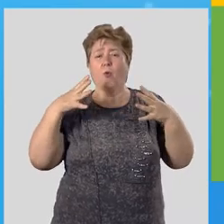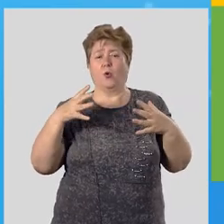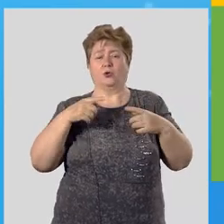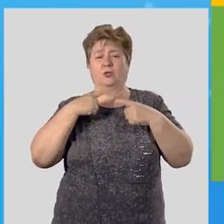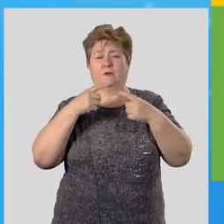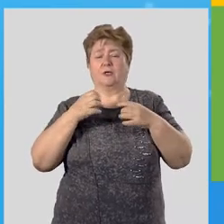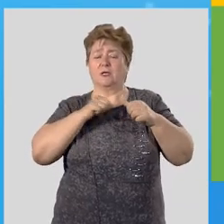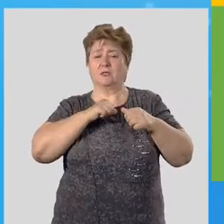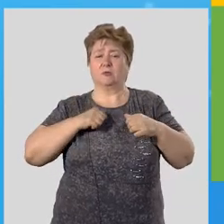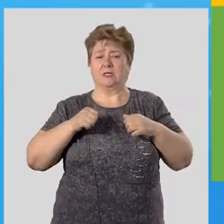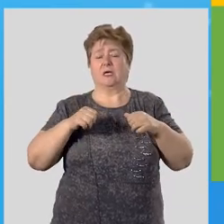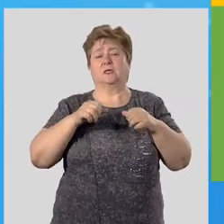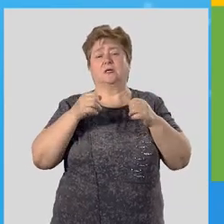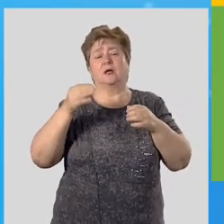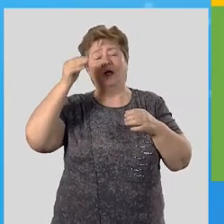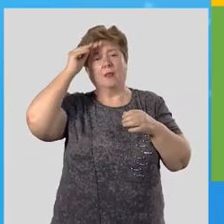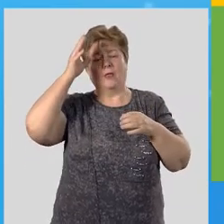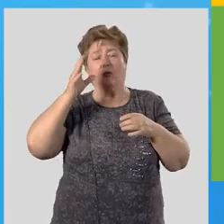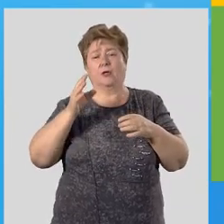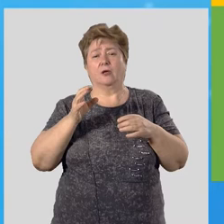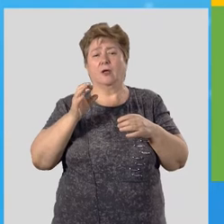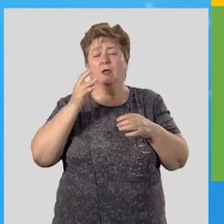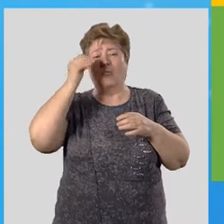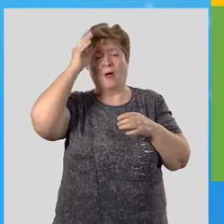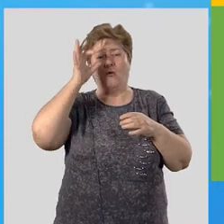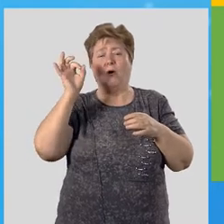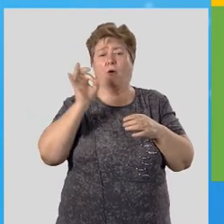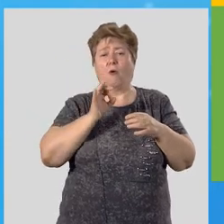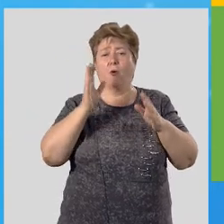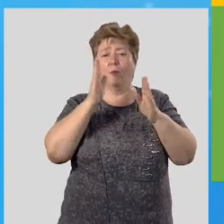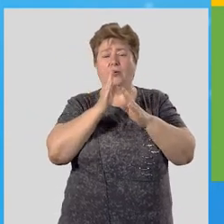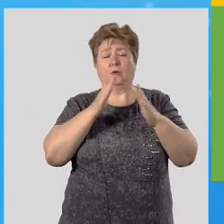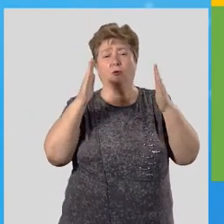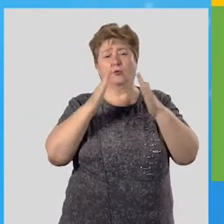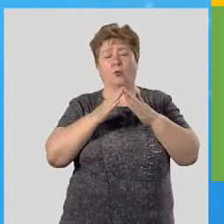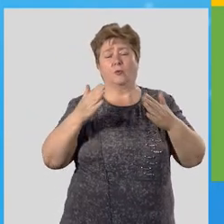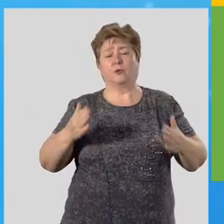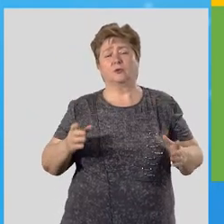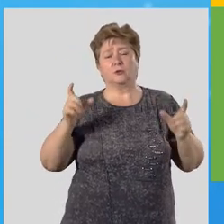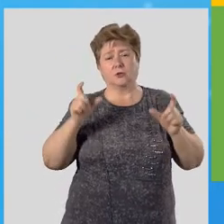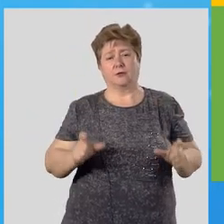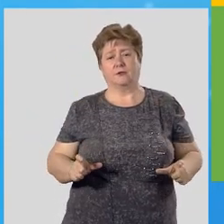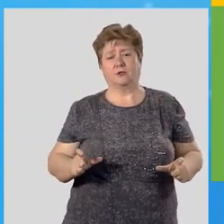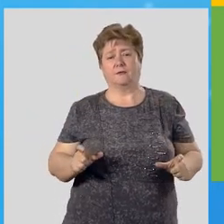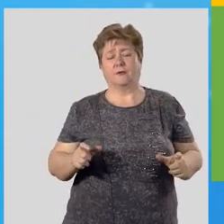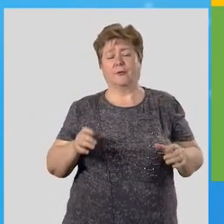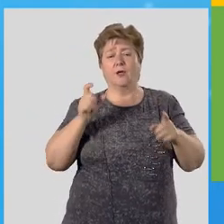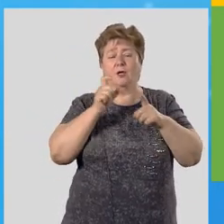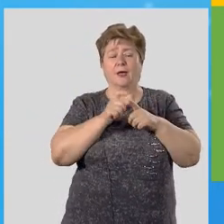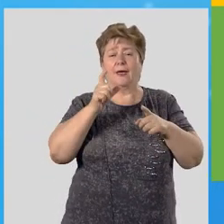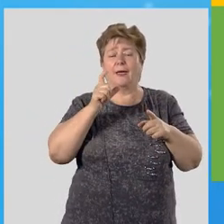как о самостоятельной науке. Науке о природном доме человечества.